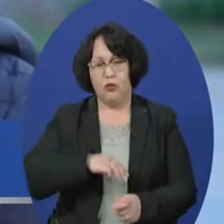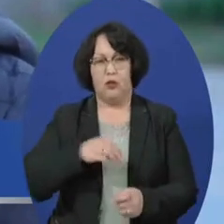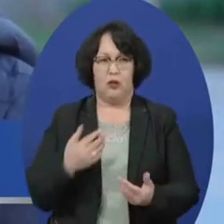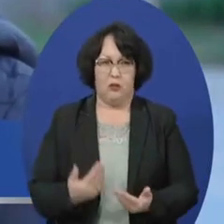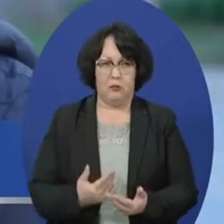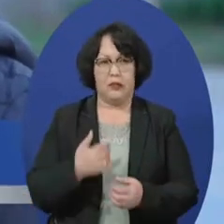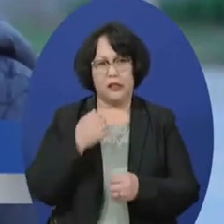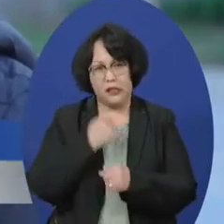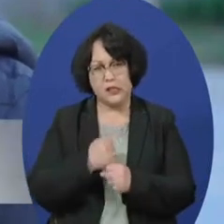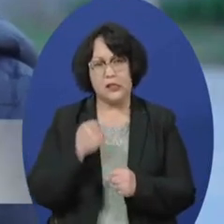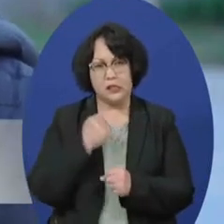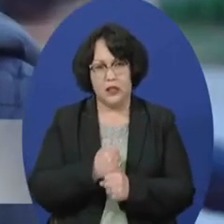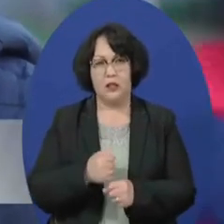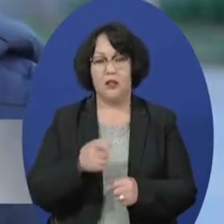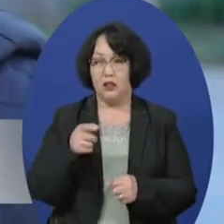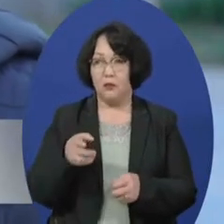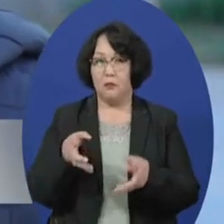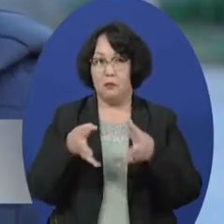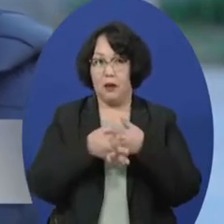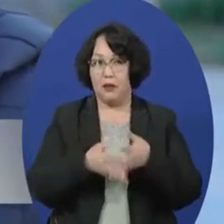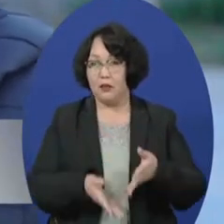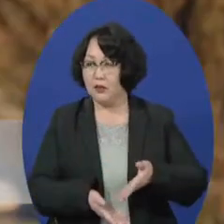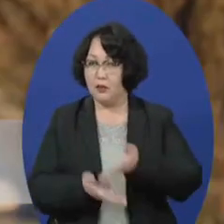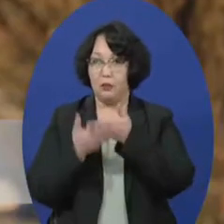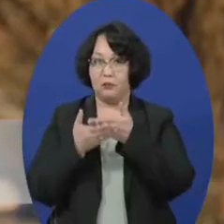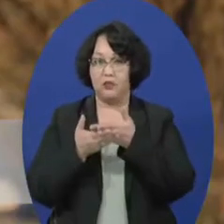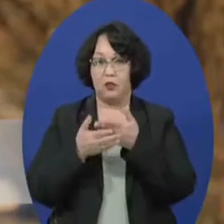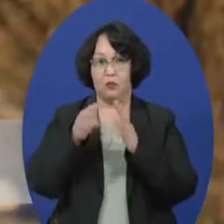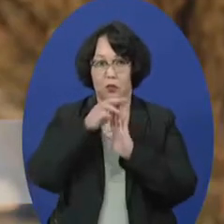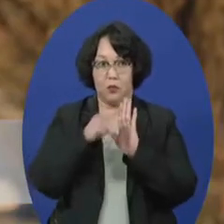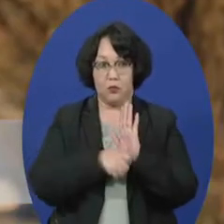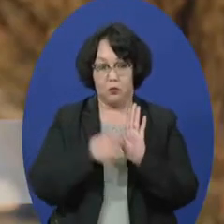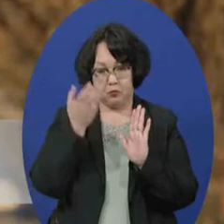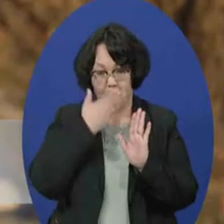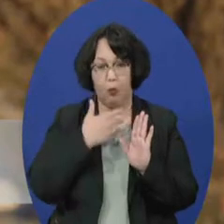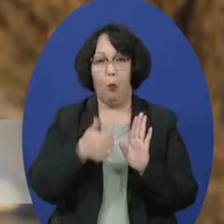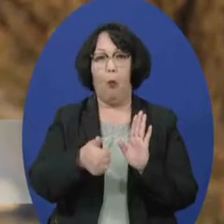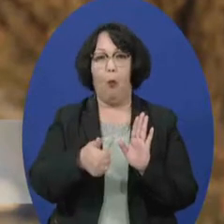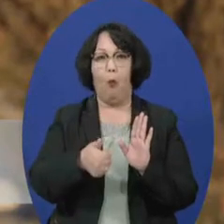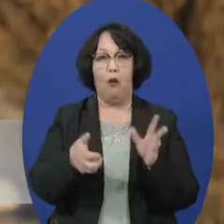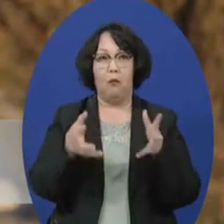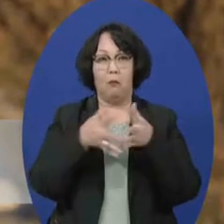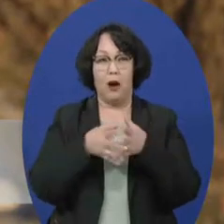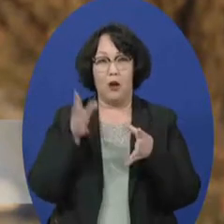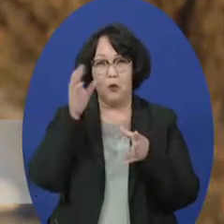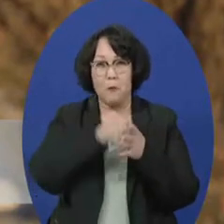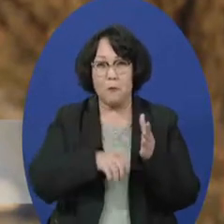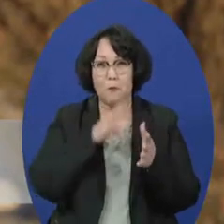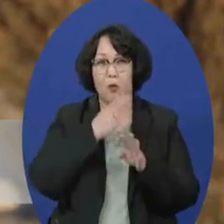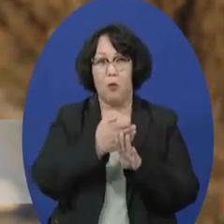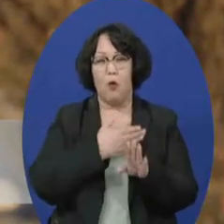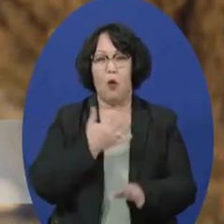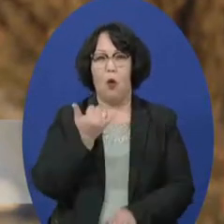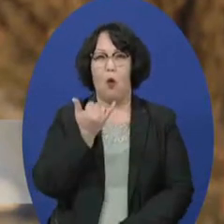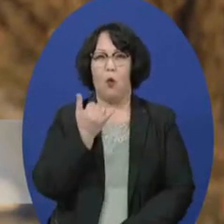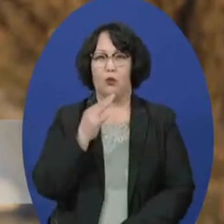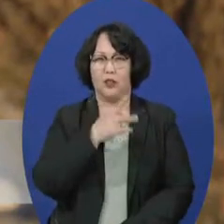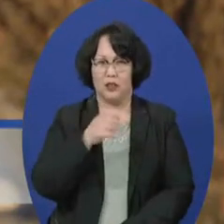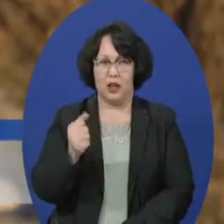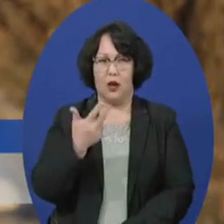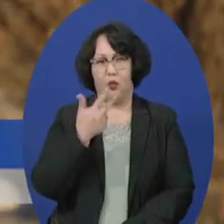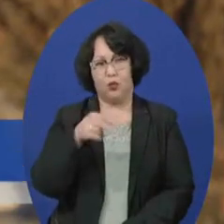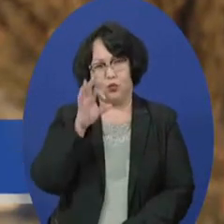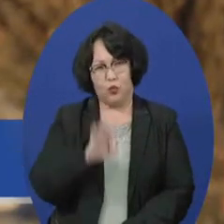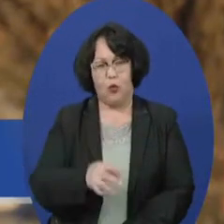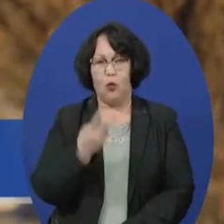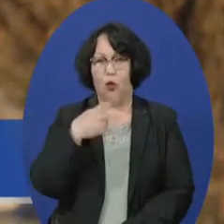яг энэ залуучуудынхаа орон байрн дээр нэсэж байгаа нь үнэхээр таалагдчихэв. А байранд орох гэхээр өөрчлөлгөө одоо 30% гэдэг юм 20% гэдэг юм уу